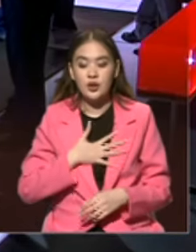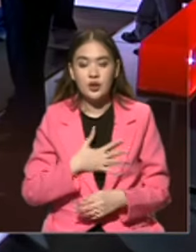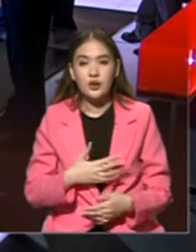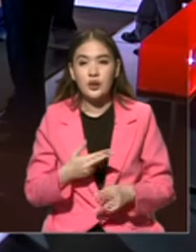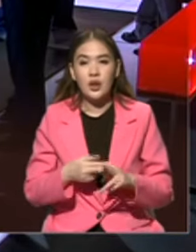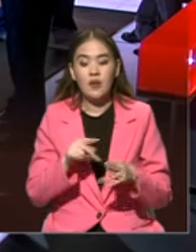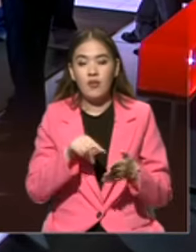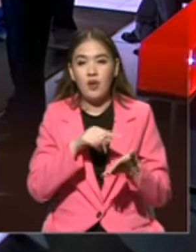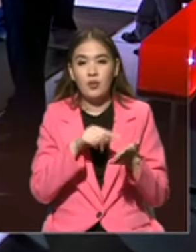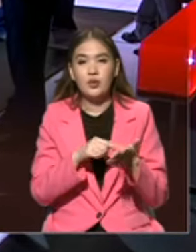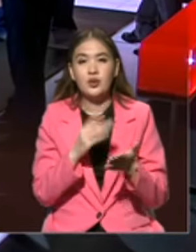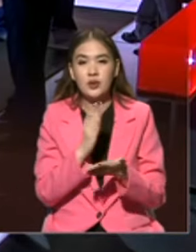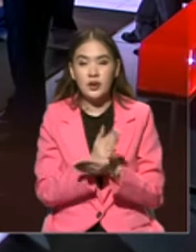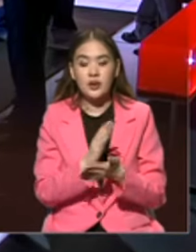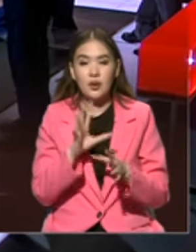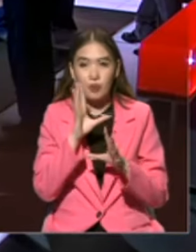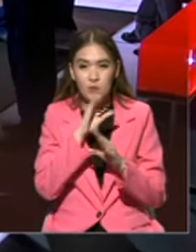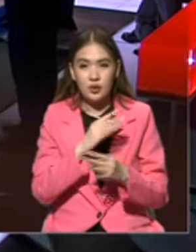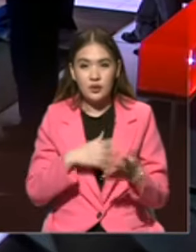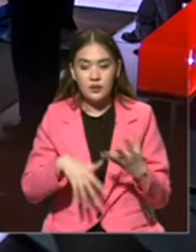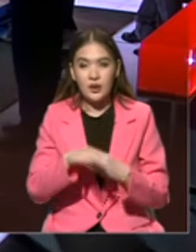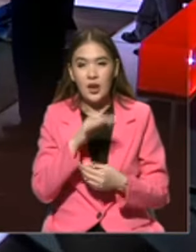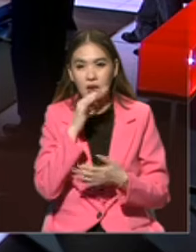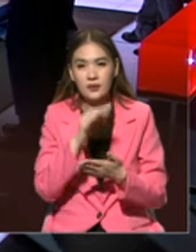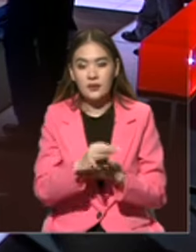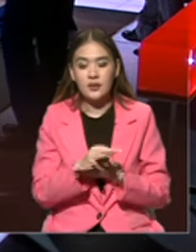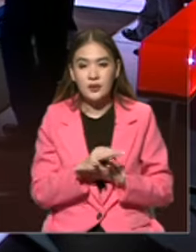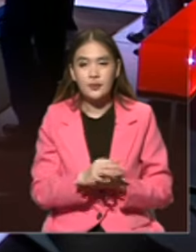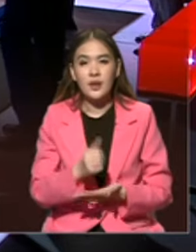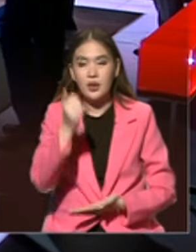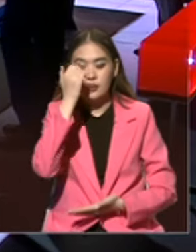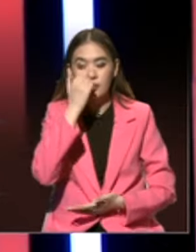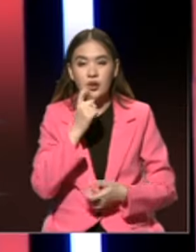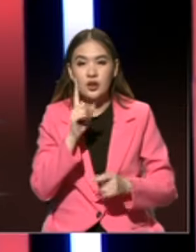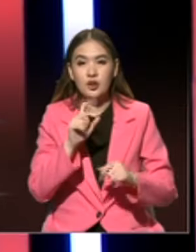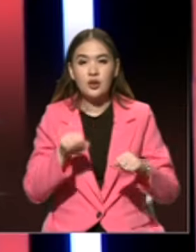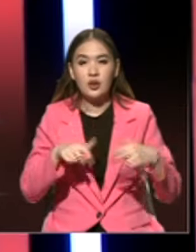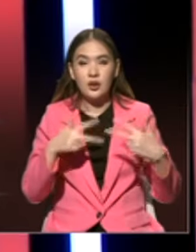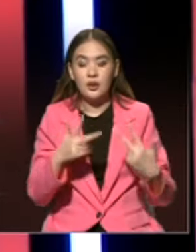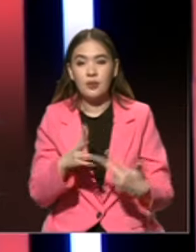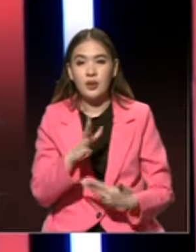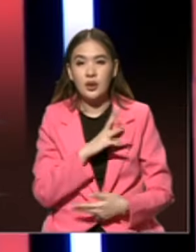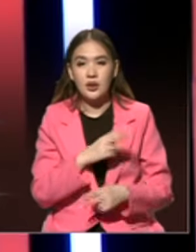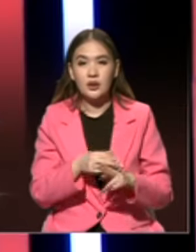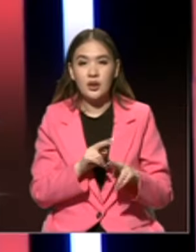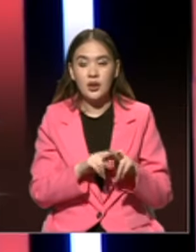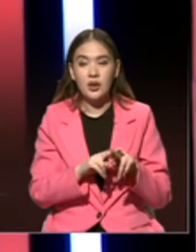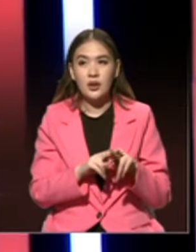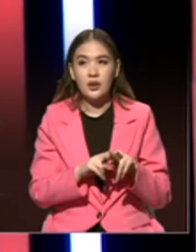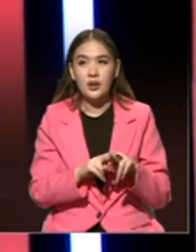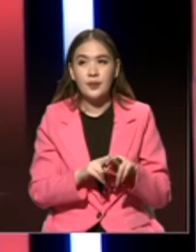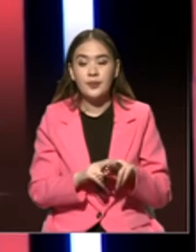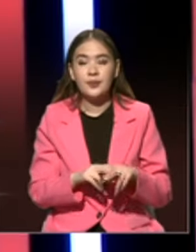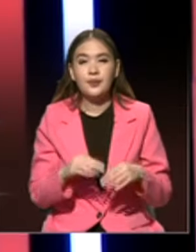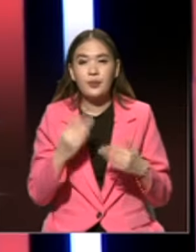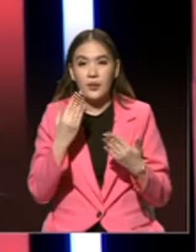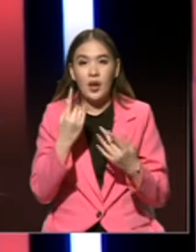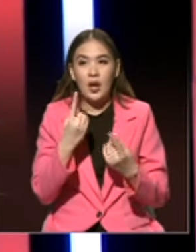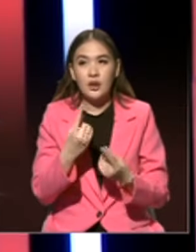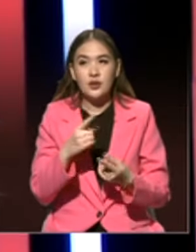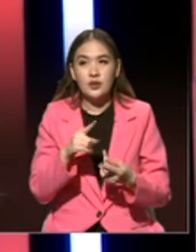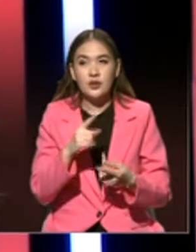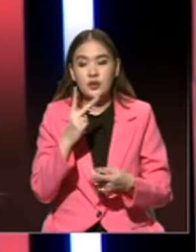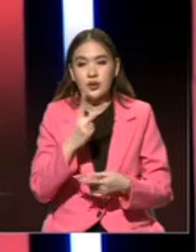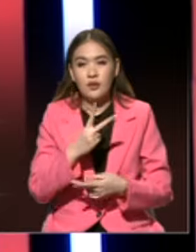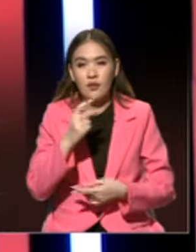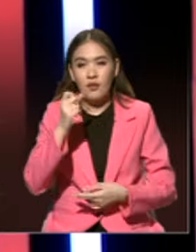Сондай сұрақтар бар, соған жауап берсеңіздер. Рахмет. Байланысқа шыққан СМАК шаруа қожалығының басшысы Манат Қарбозов. Бір сұрақ, екі сұрақ